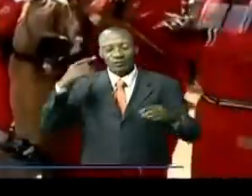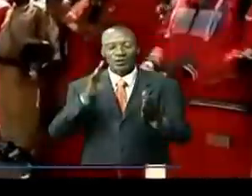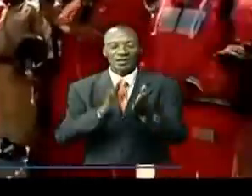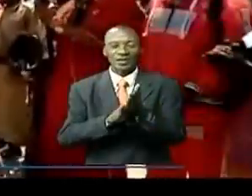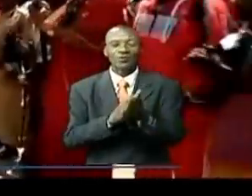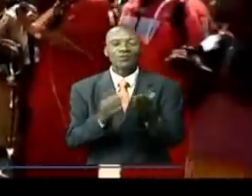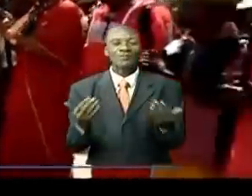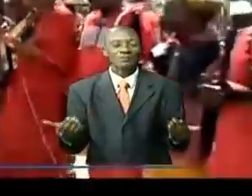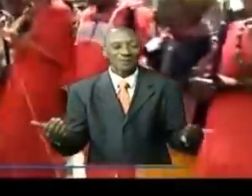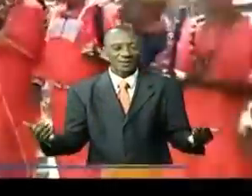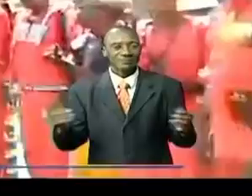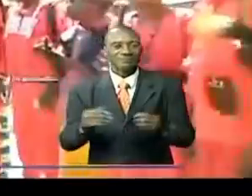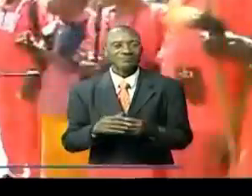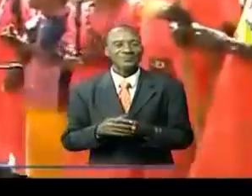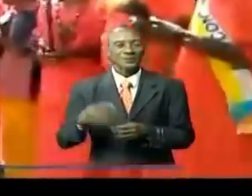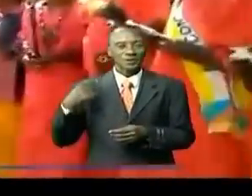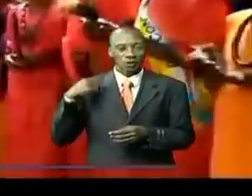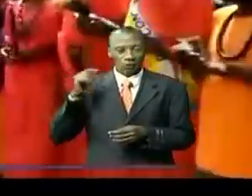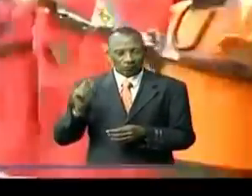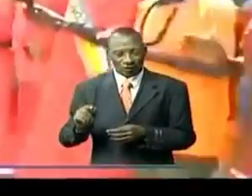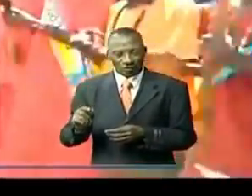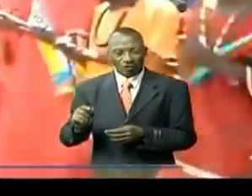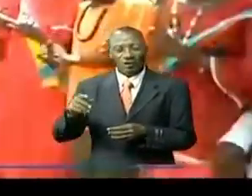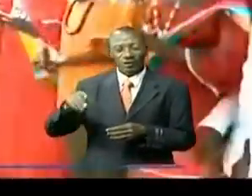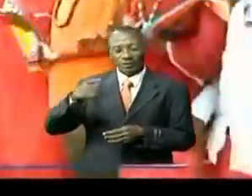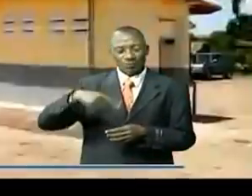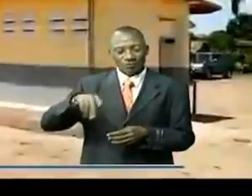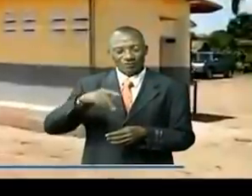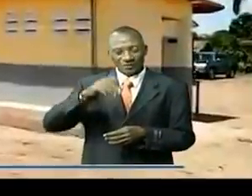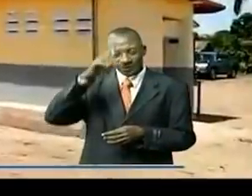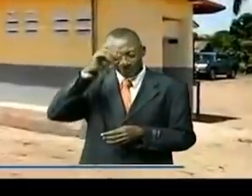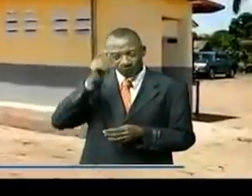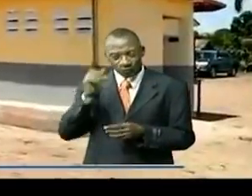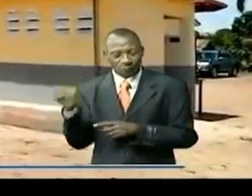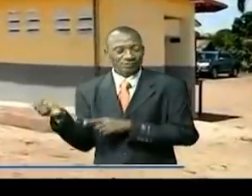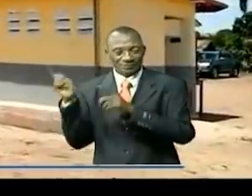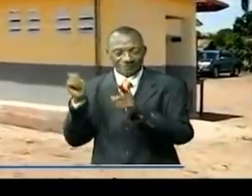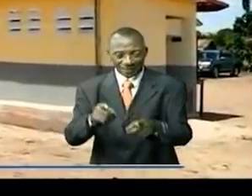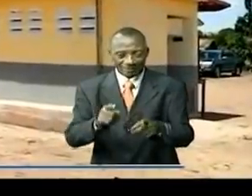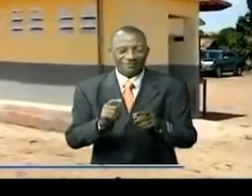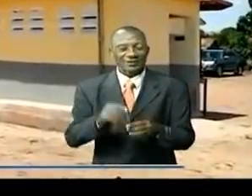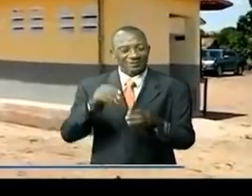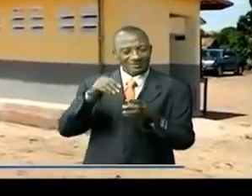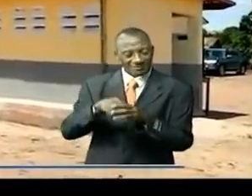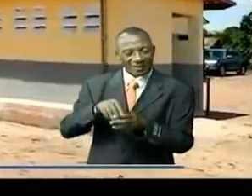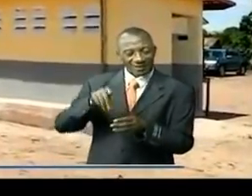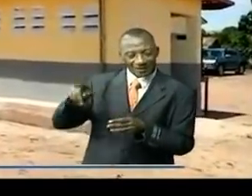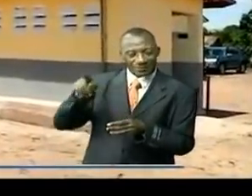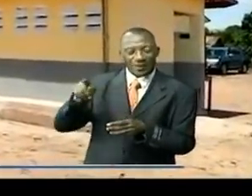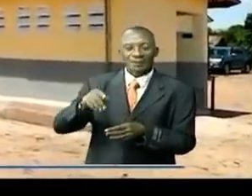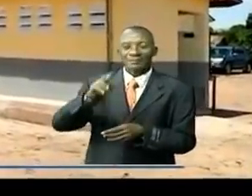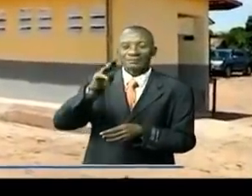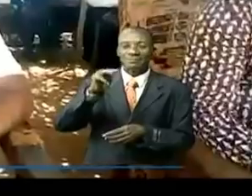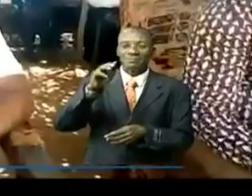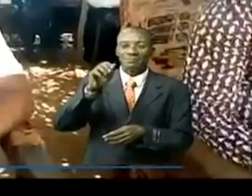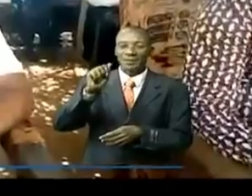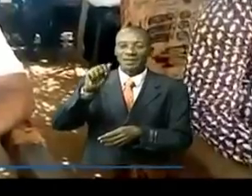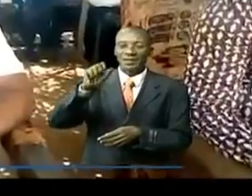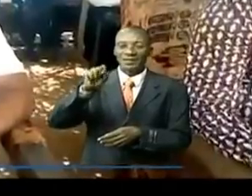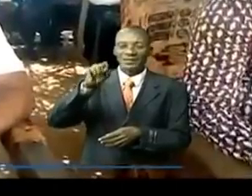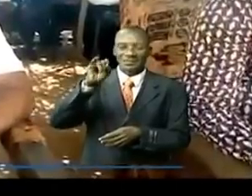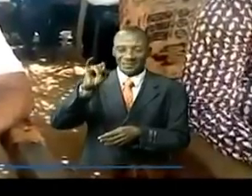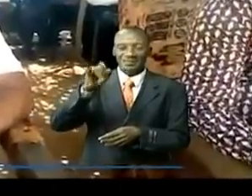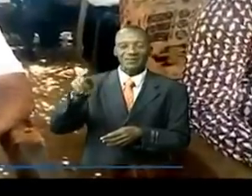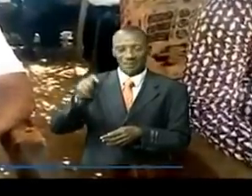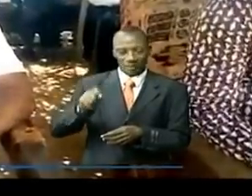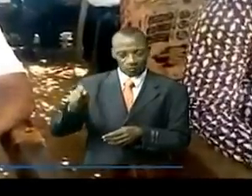fois de plus d'inaugurer des autres infrastructures en ces deuxièmes journées de cette semaine baptisée « Semaine de la démonstration de la volonté